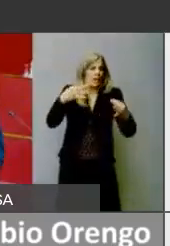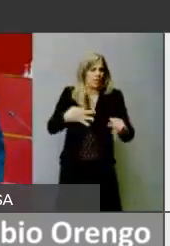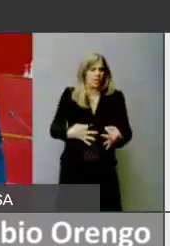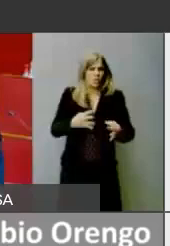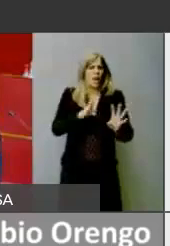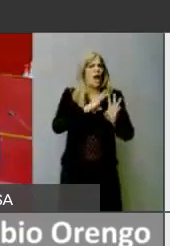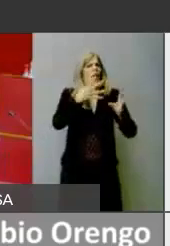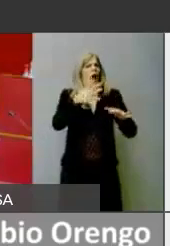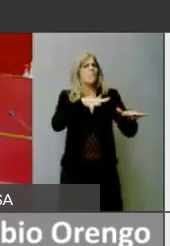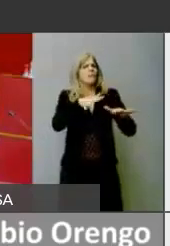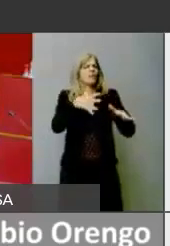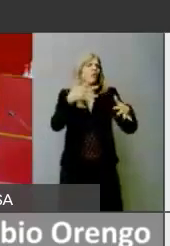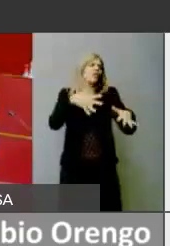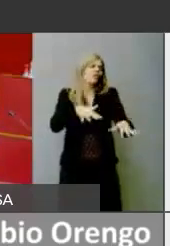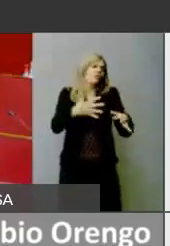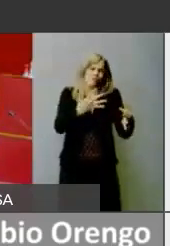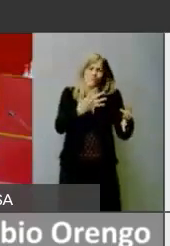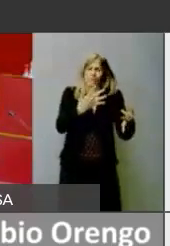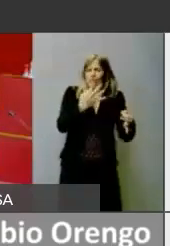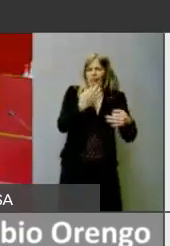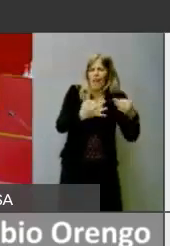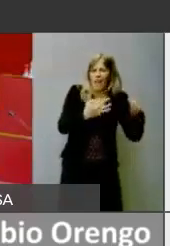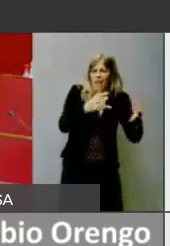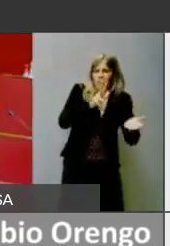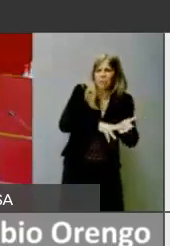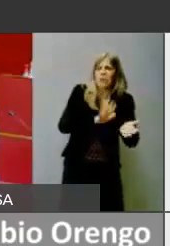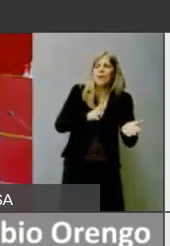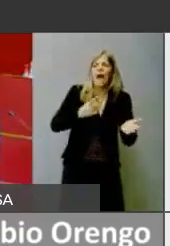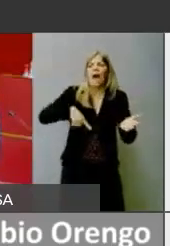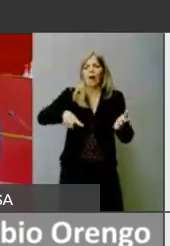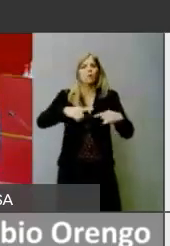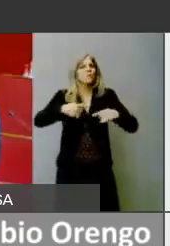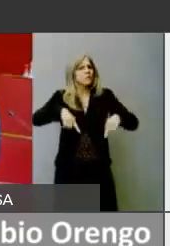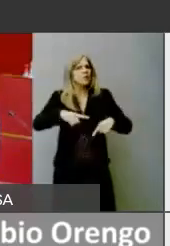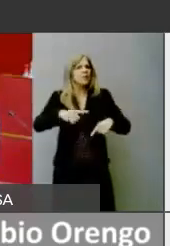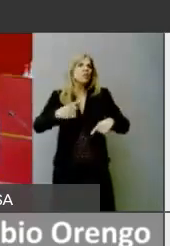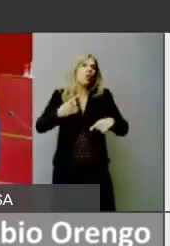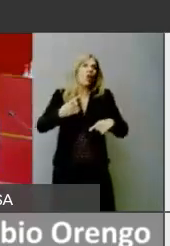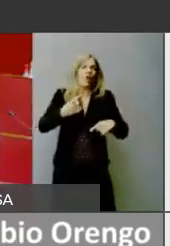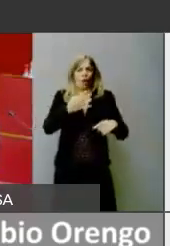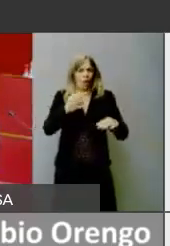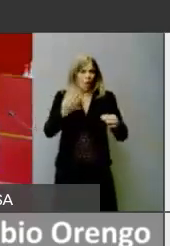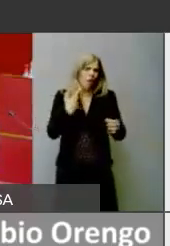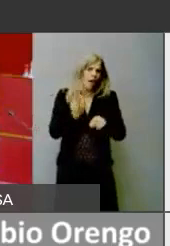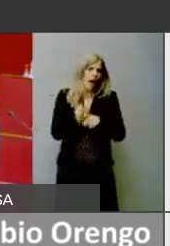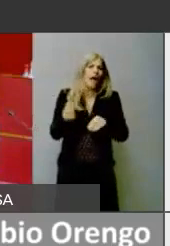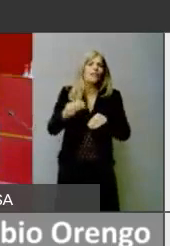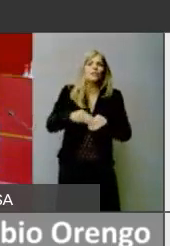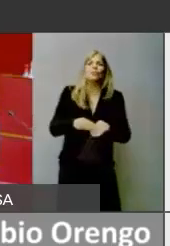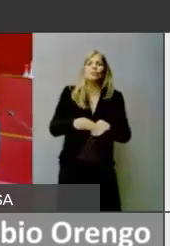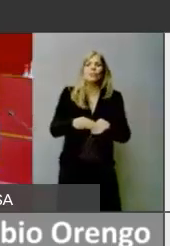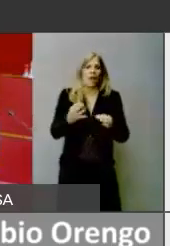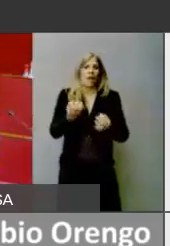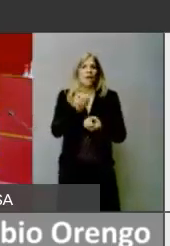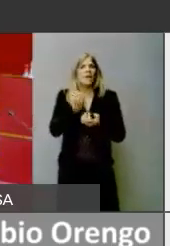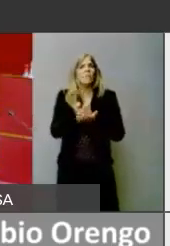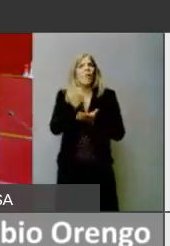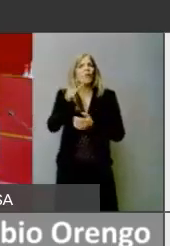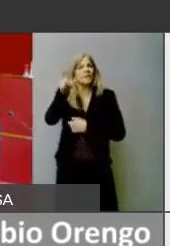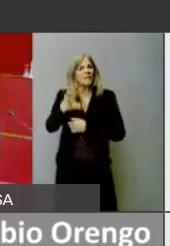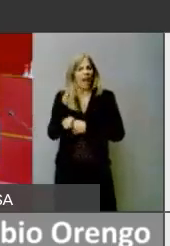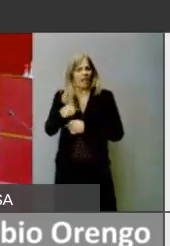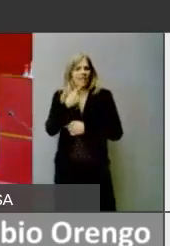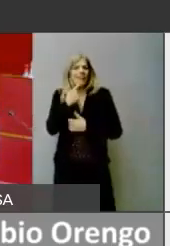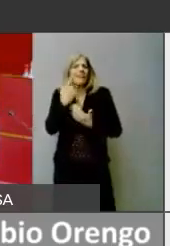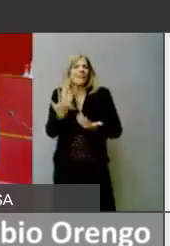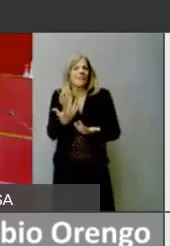che il Consiglio Comunale dica la sua, ha un doppio significato, perché mette insieme diversi modi di stare